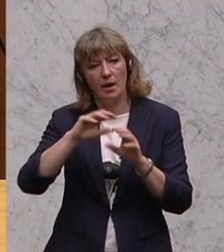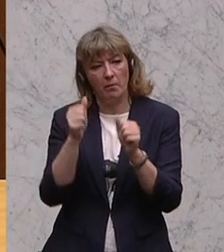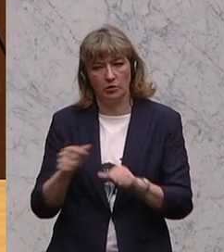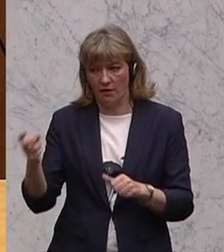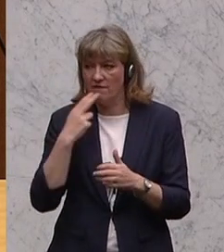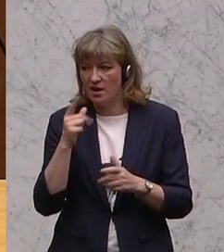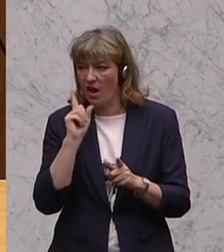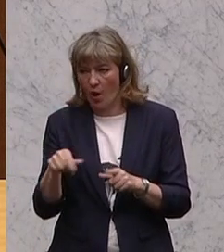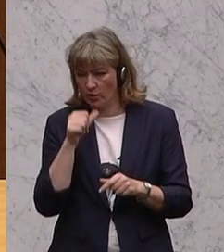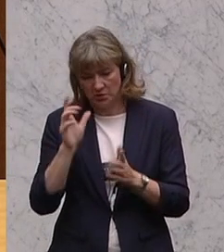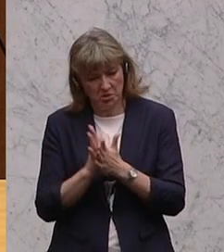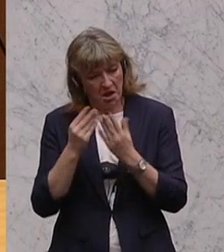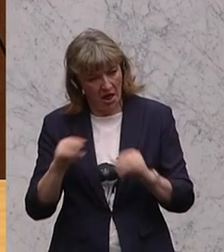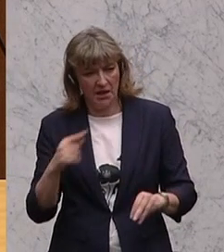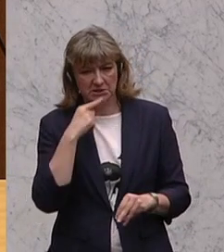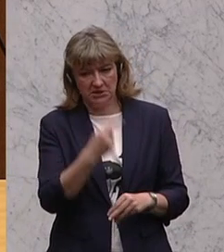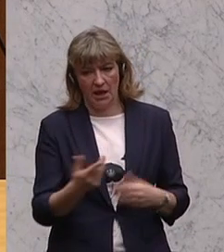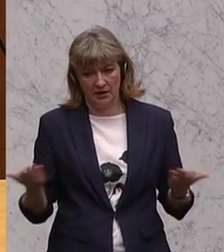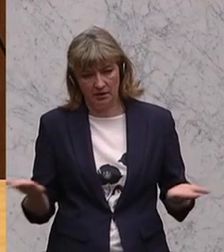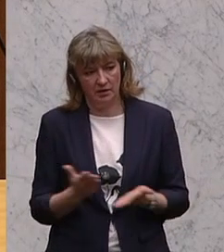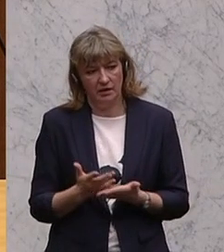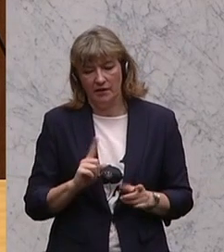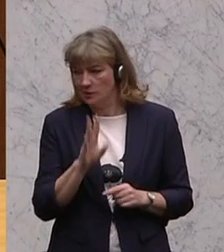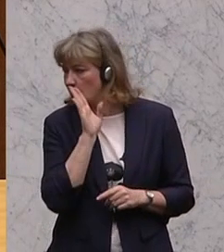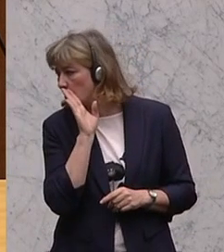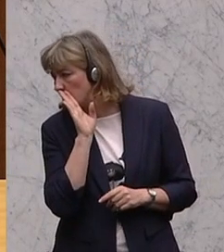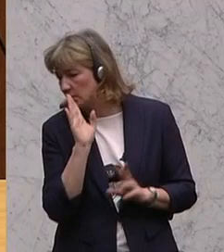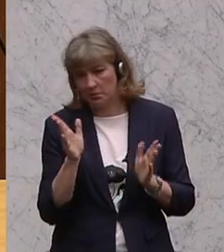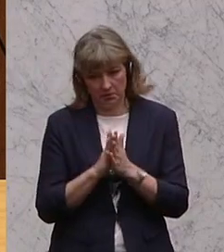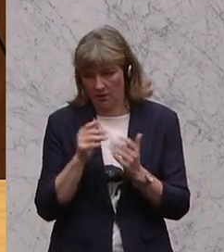ÖVP. Seien Sie da ehrlich und stehen Sie dazu, was Sie eigentlich unter vorgehaltener Hand